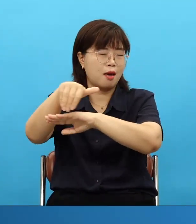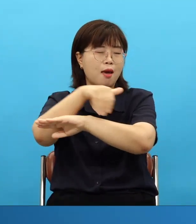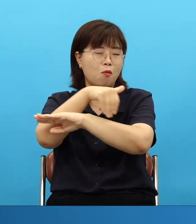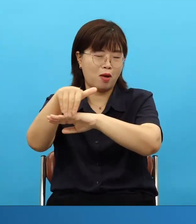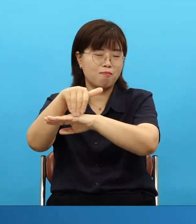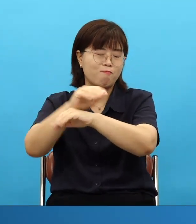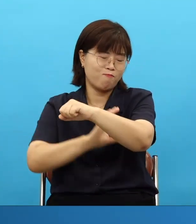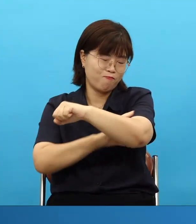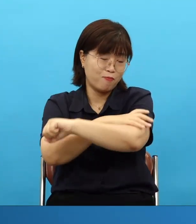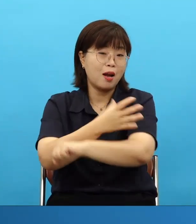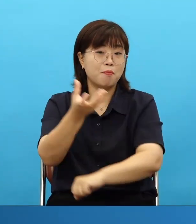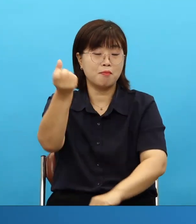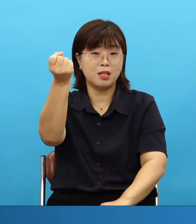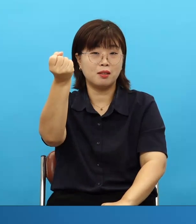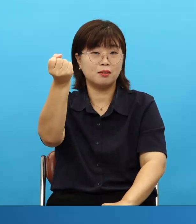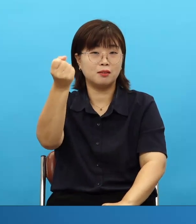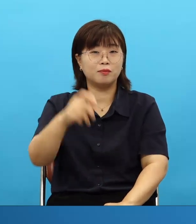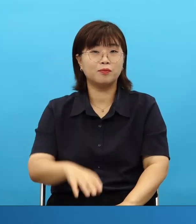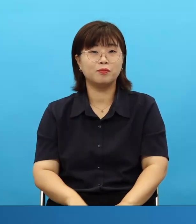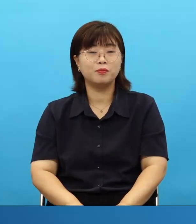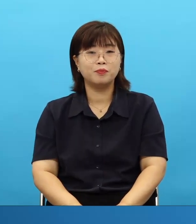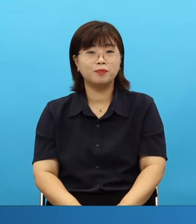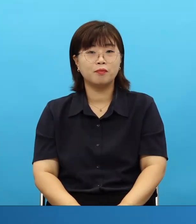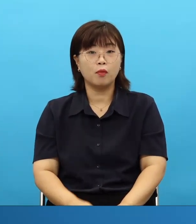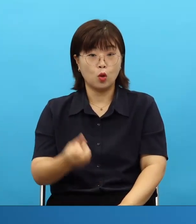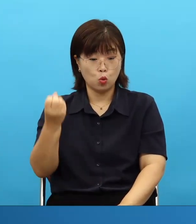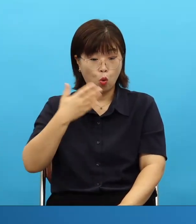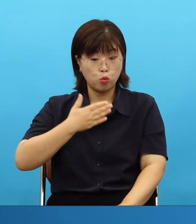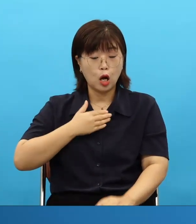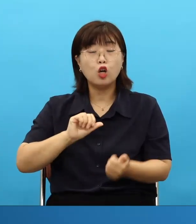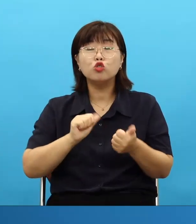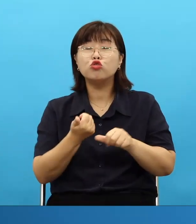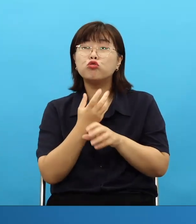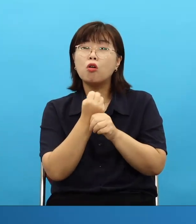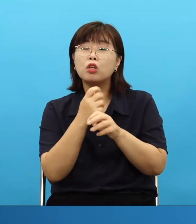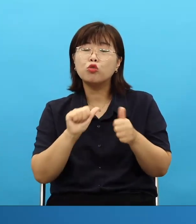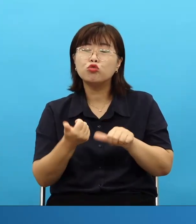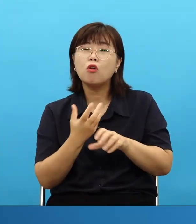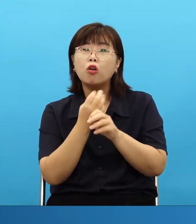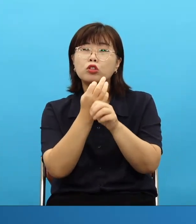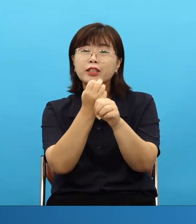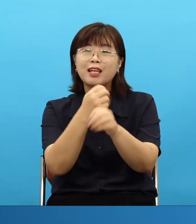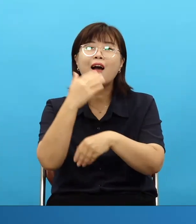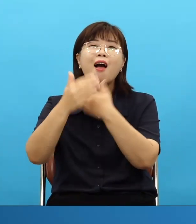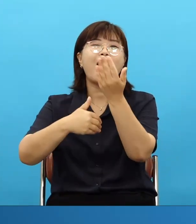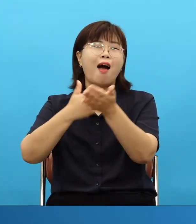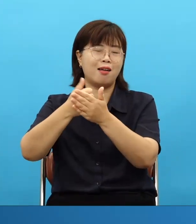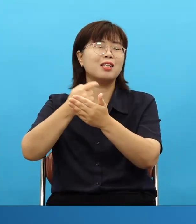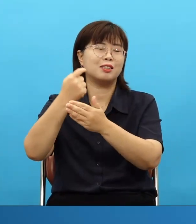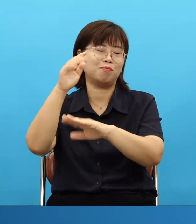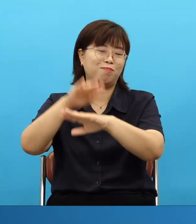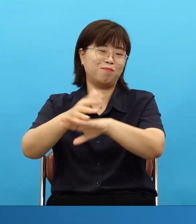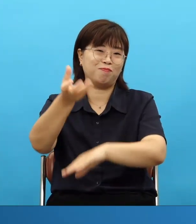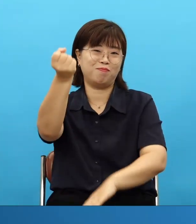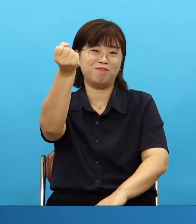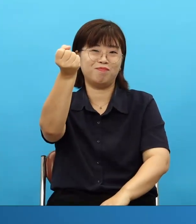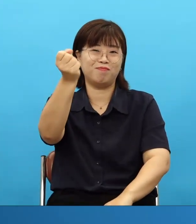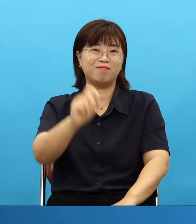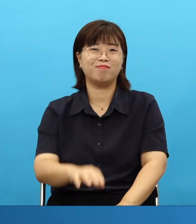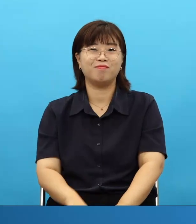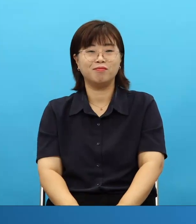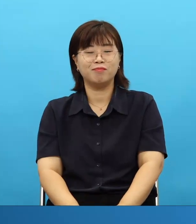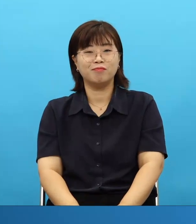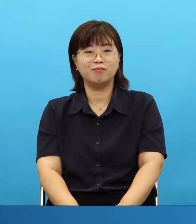God's absolute 저와 sovereignty. 여러분이 언제 이 땅을 떠나느냐? 하나님의 절대주권 속에. When will you and I depart from this earth? It's all within